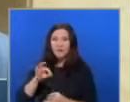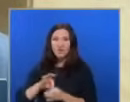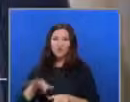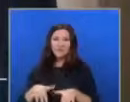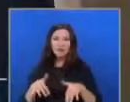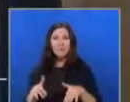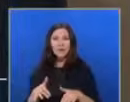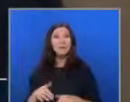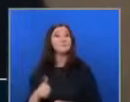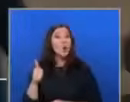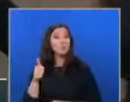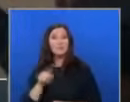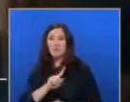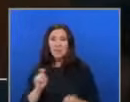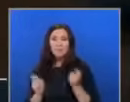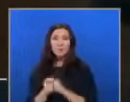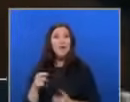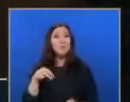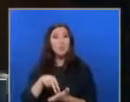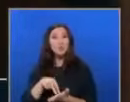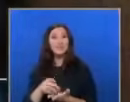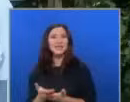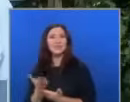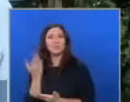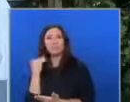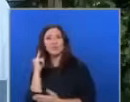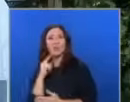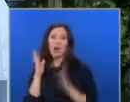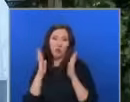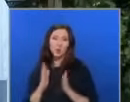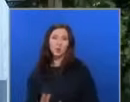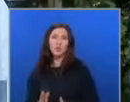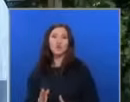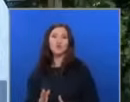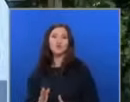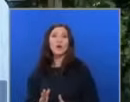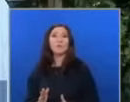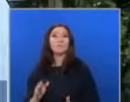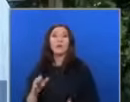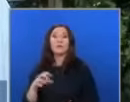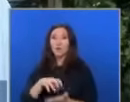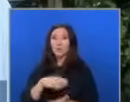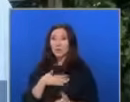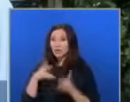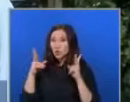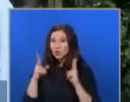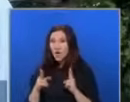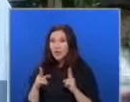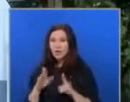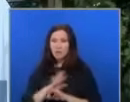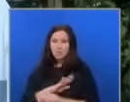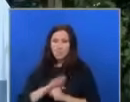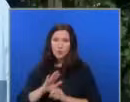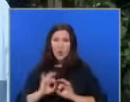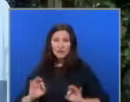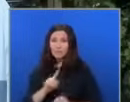в парламента. И от БСП не променят позицията си от предишните дни. Категорично един на групата. Нашето решение е пределно